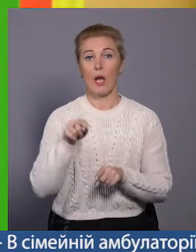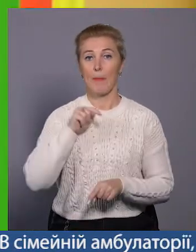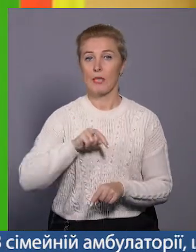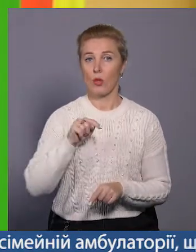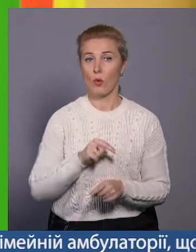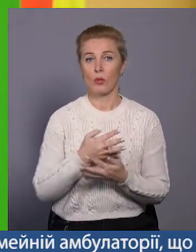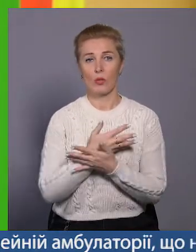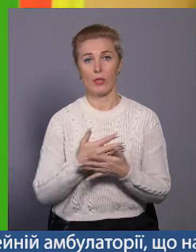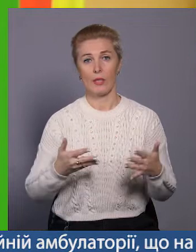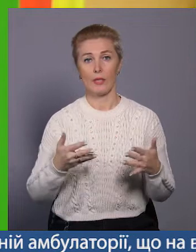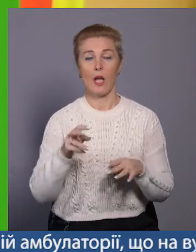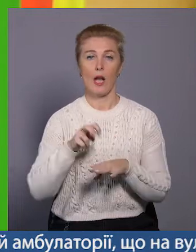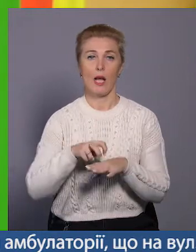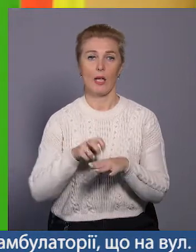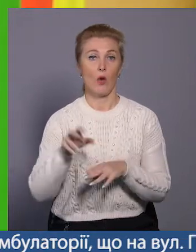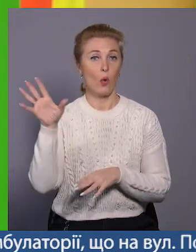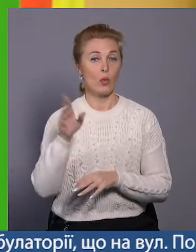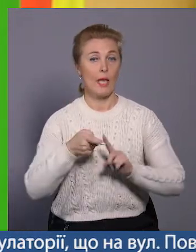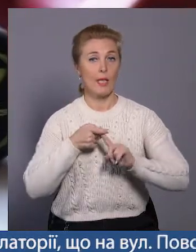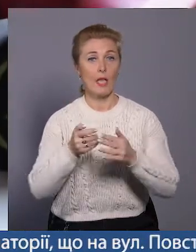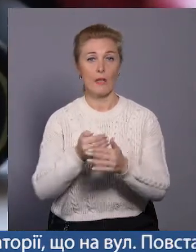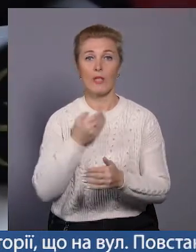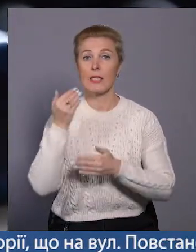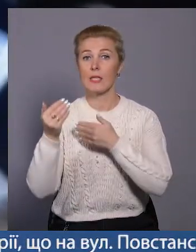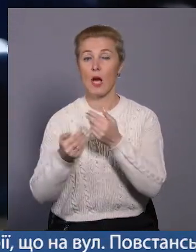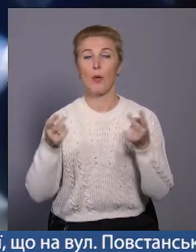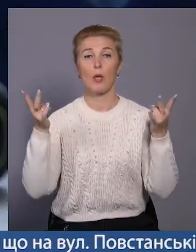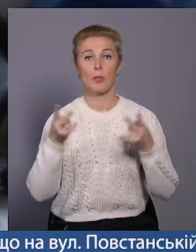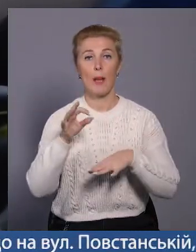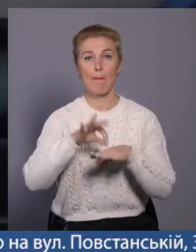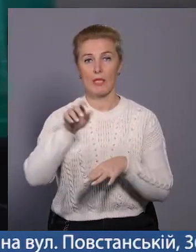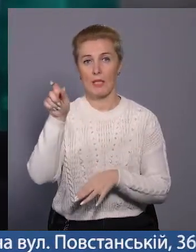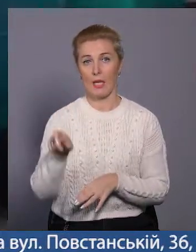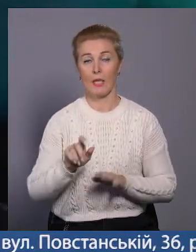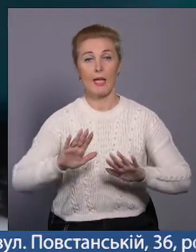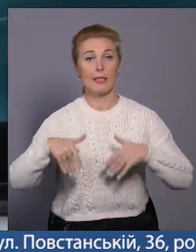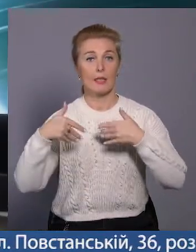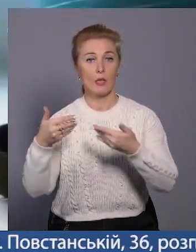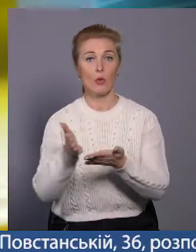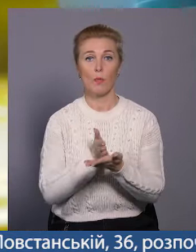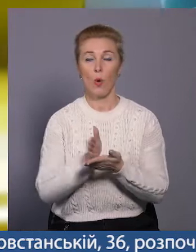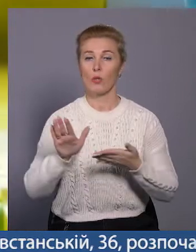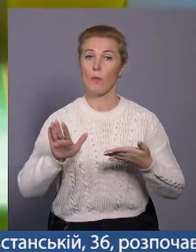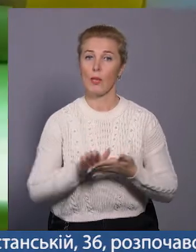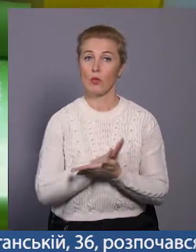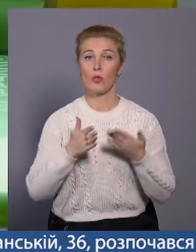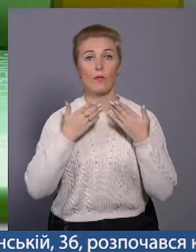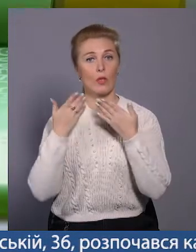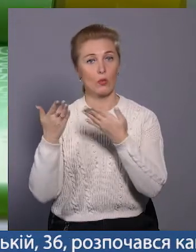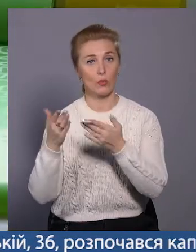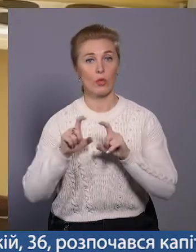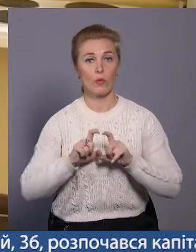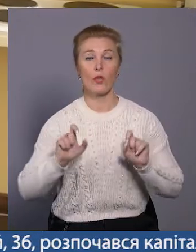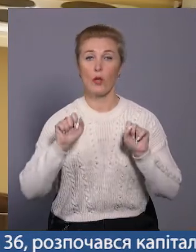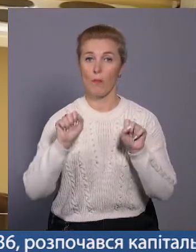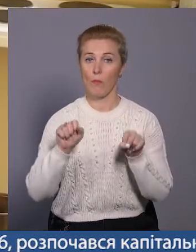та вузькопрофільних лікарів. Усе залежить від запиту та потреб пацієнта. Надають послугу безкоштовно. Звернутись до відділення